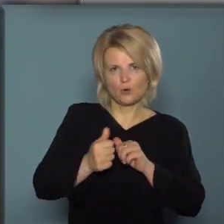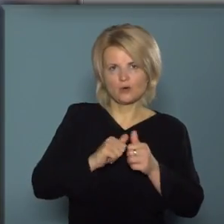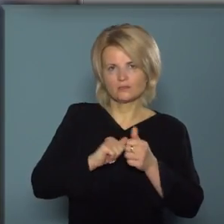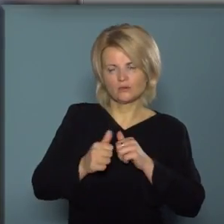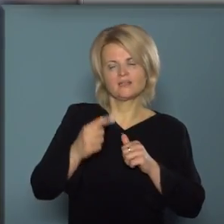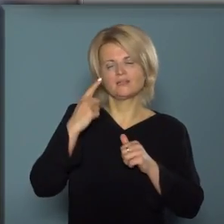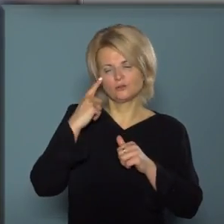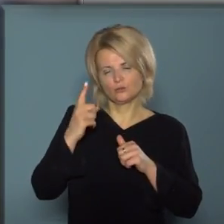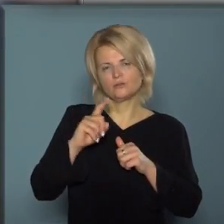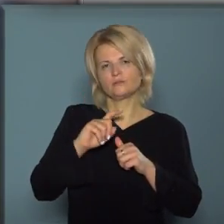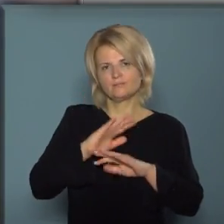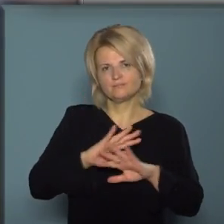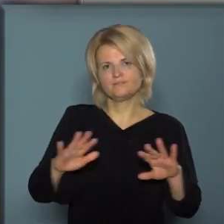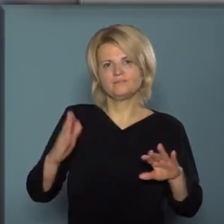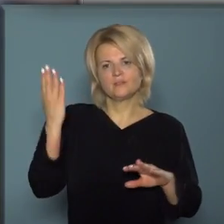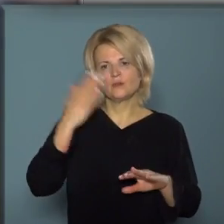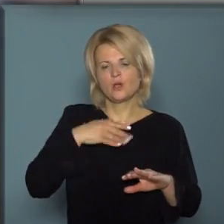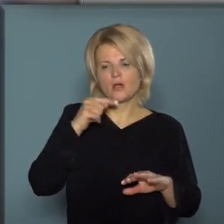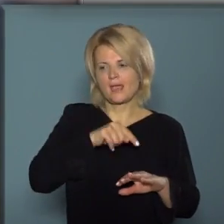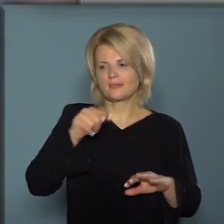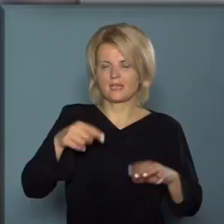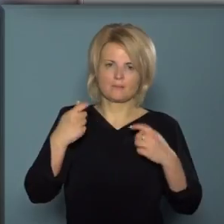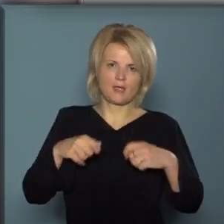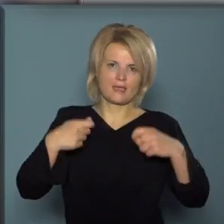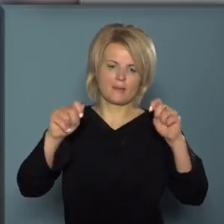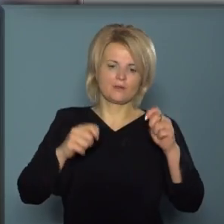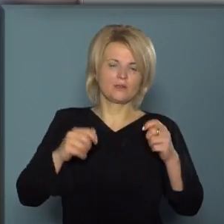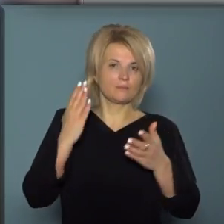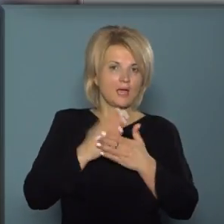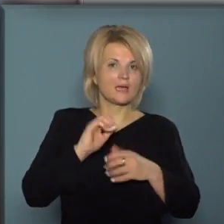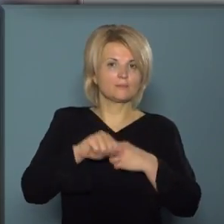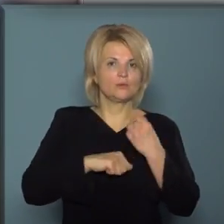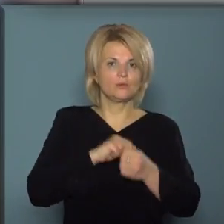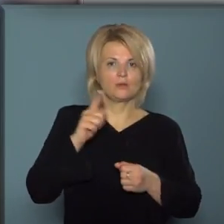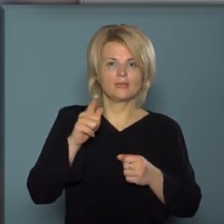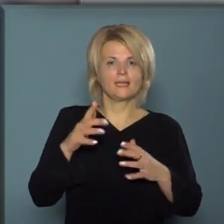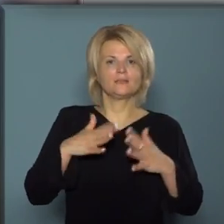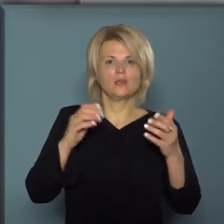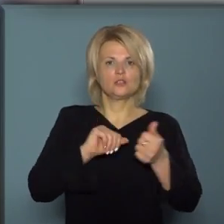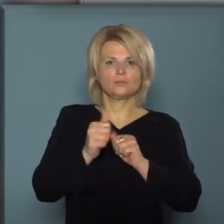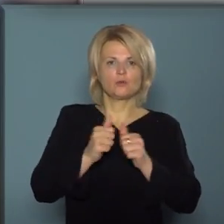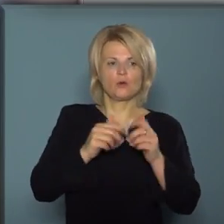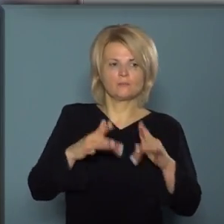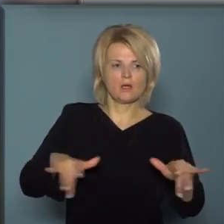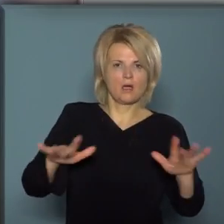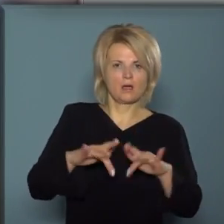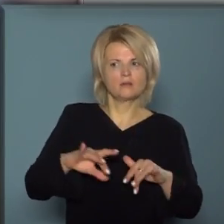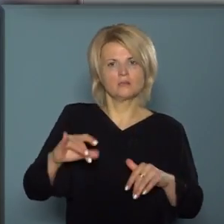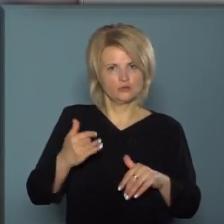fog tudni teljesülni. Ha ezek megépülnek a jelenlegi már működő 2 nagyobb sportparkkal,